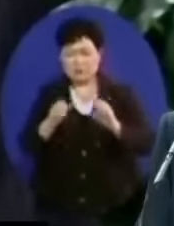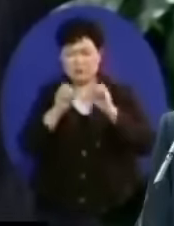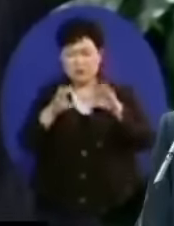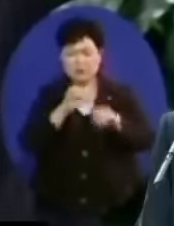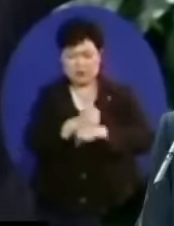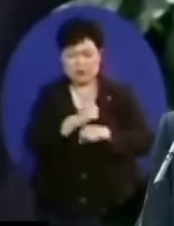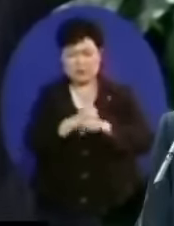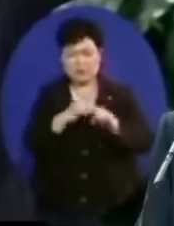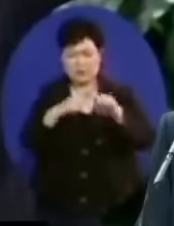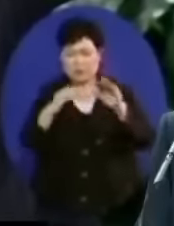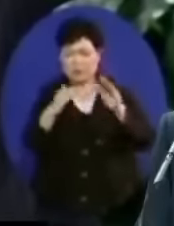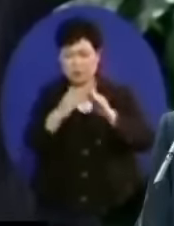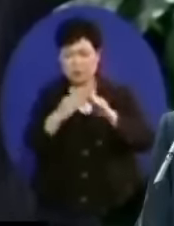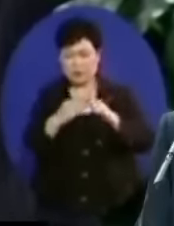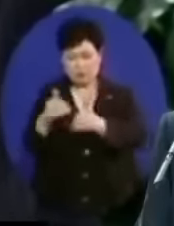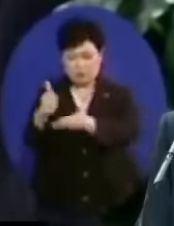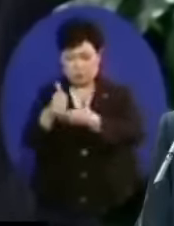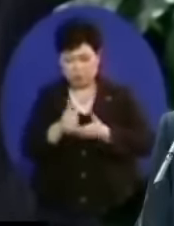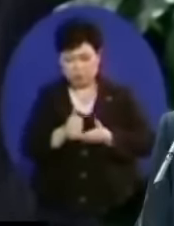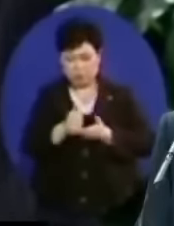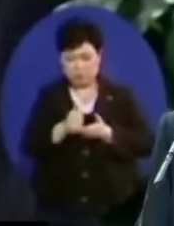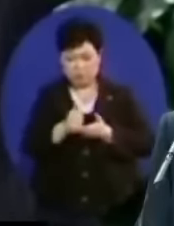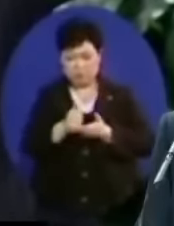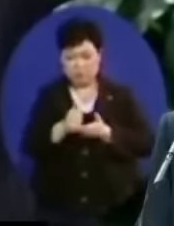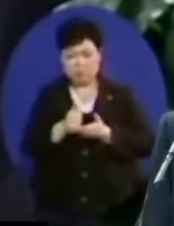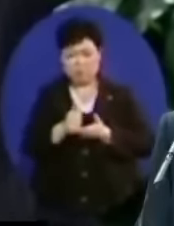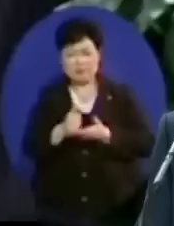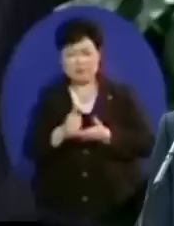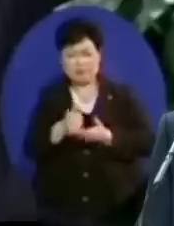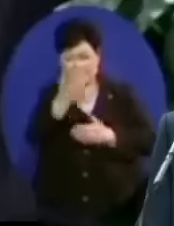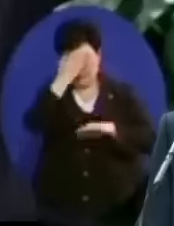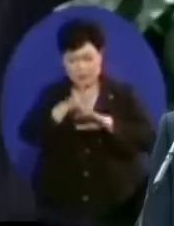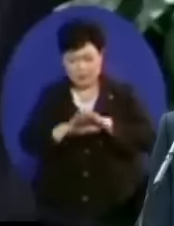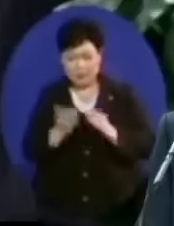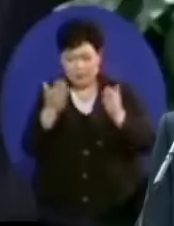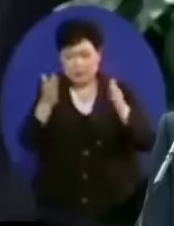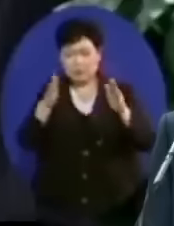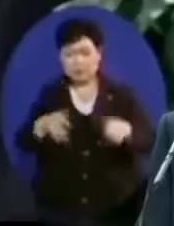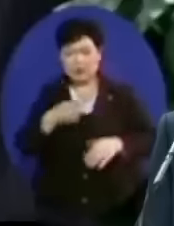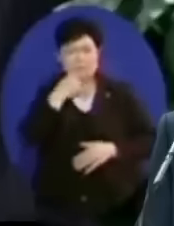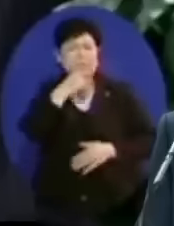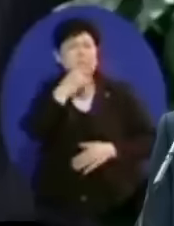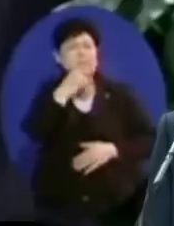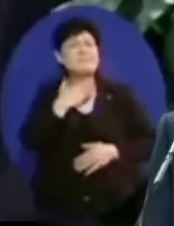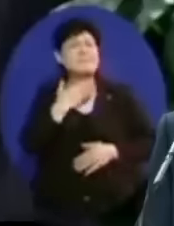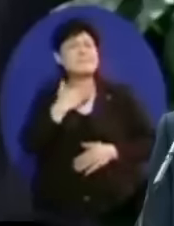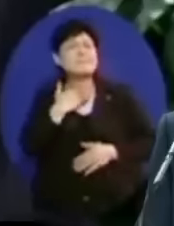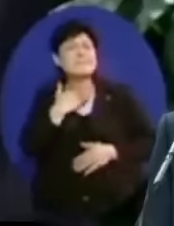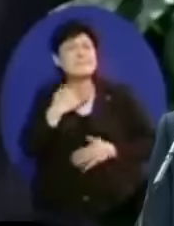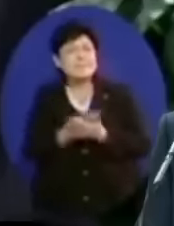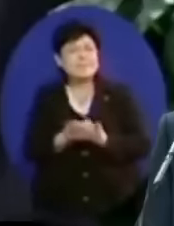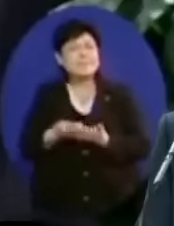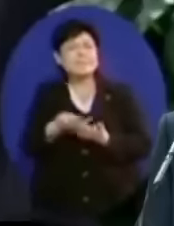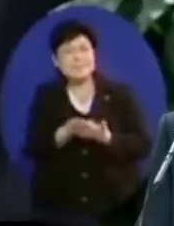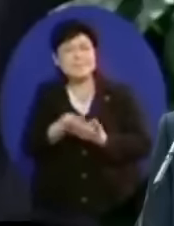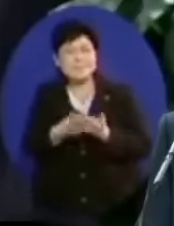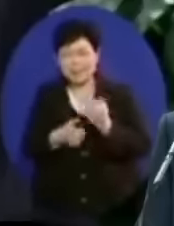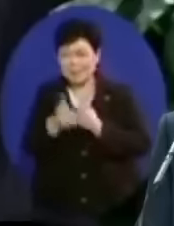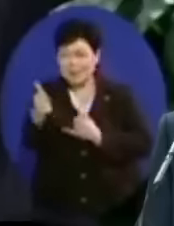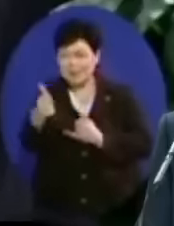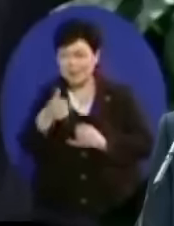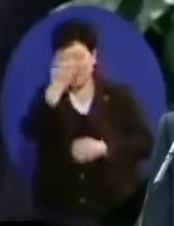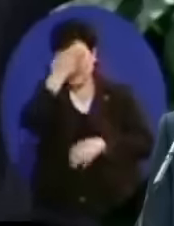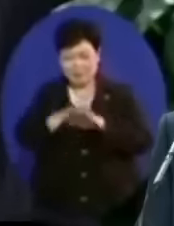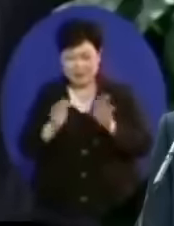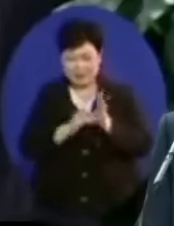교회에 모시고 나왔는데 예배 볼 동안에 담배가 피고 싶어서 몸부림을 치다가 예배를 다